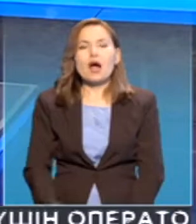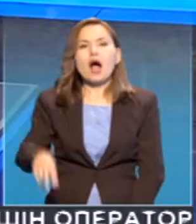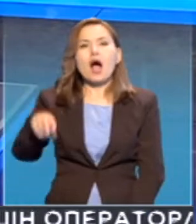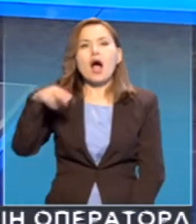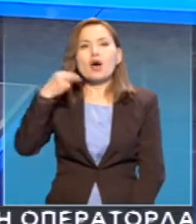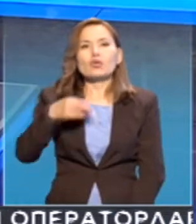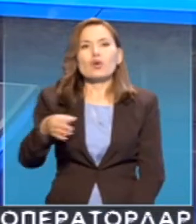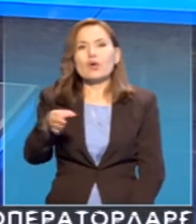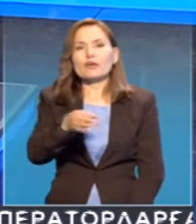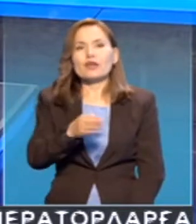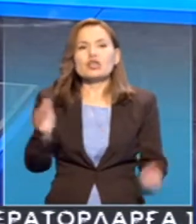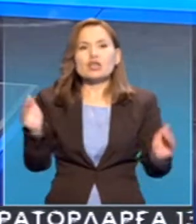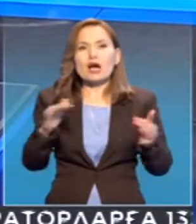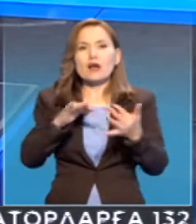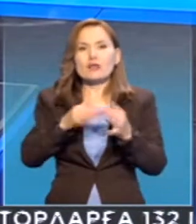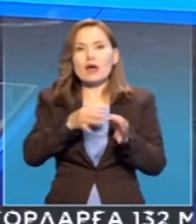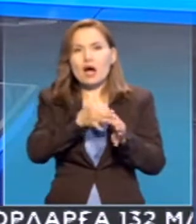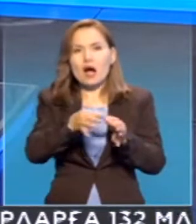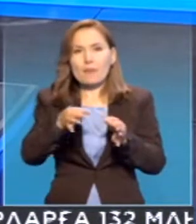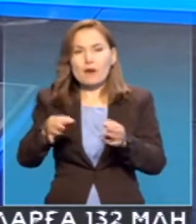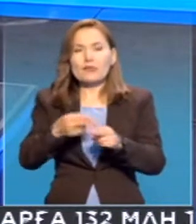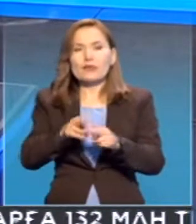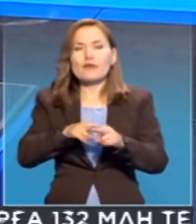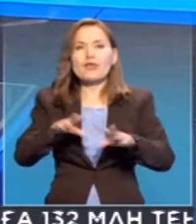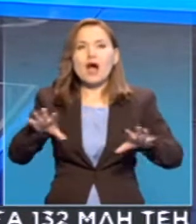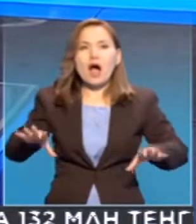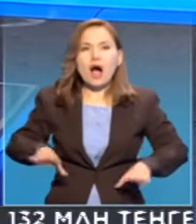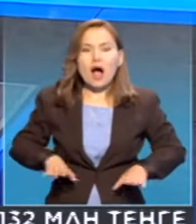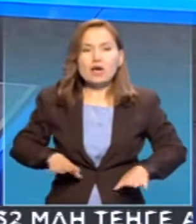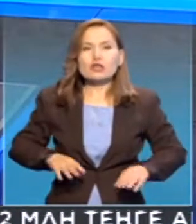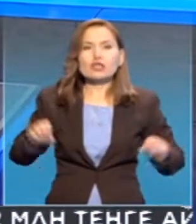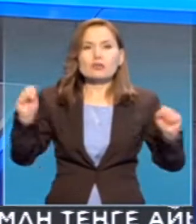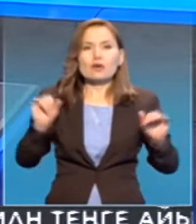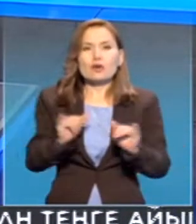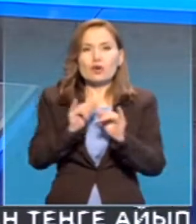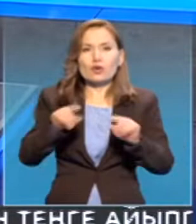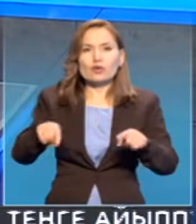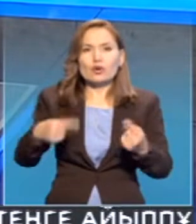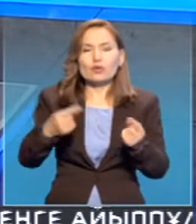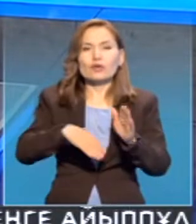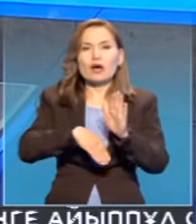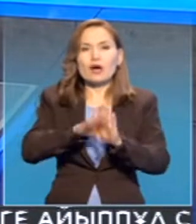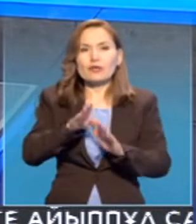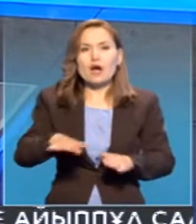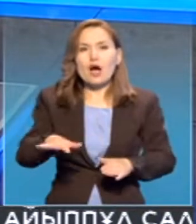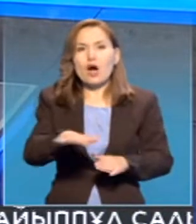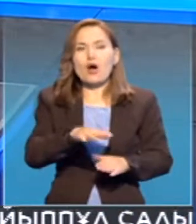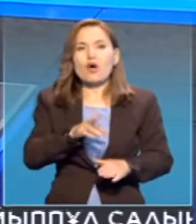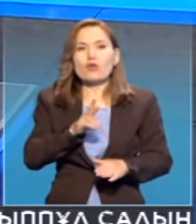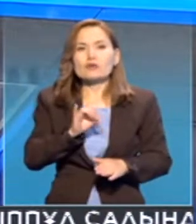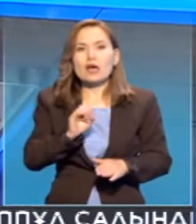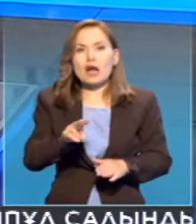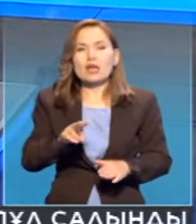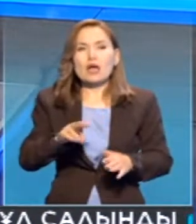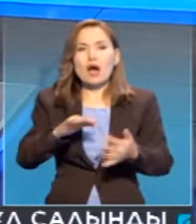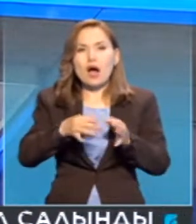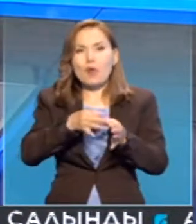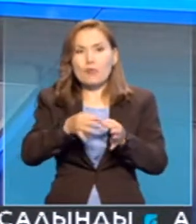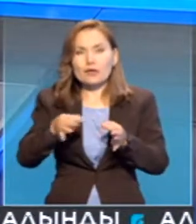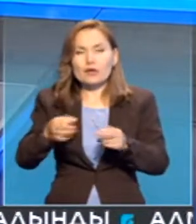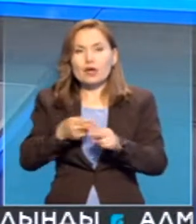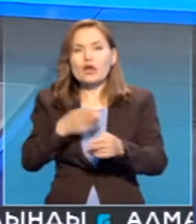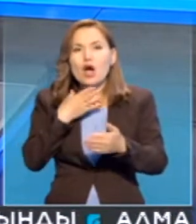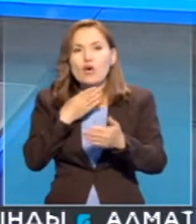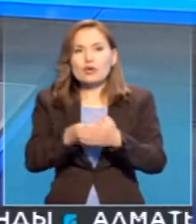Төбе облысында шағын ғана ауыл тұтас аймақтағы ат спортының дамуына серпін беріп отыр. Байғанин ауданындағы Қосарал елді мекенінің өз